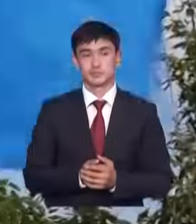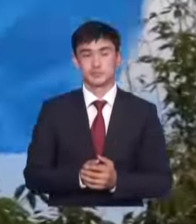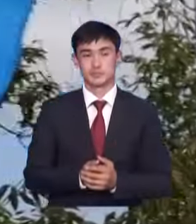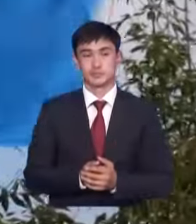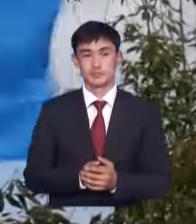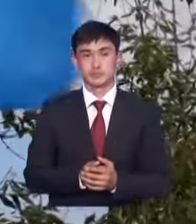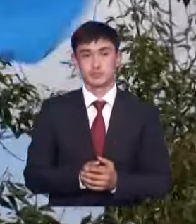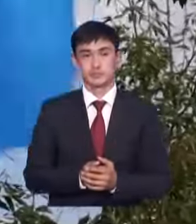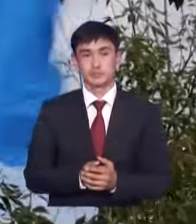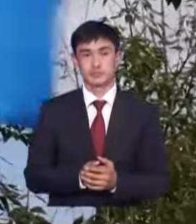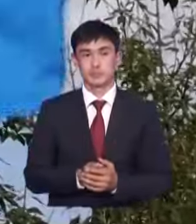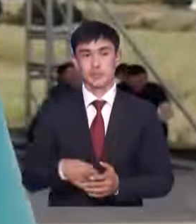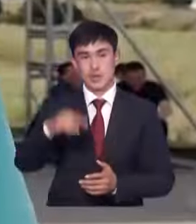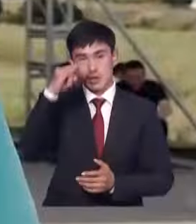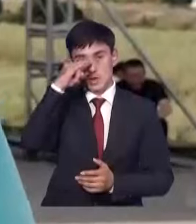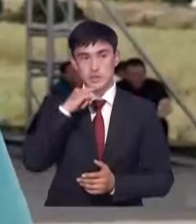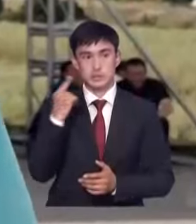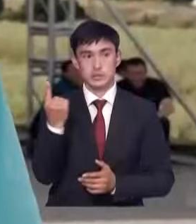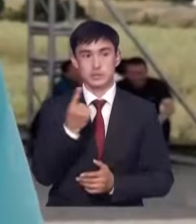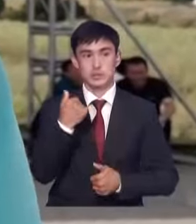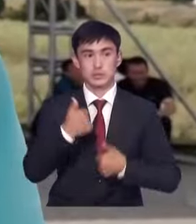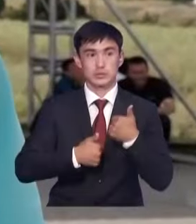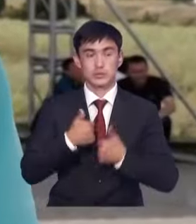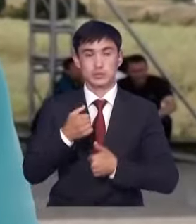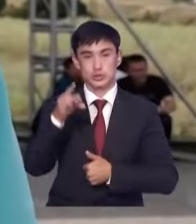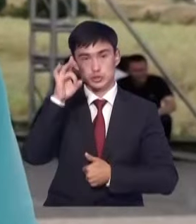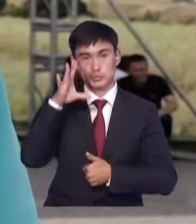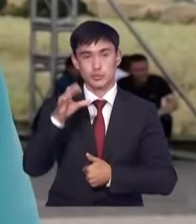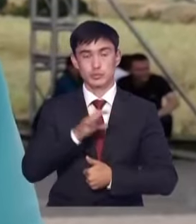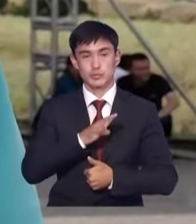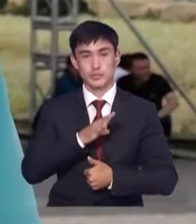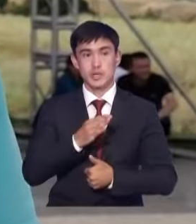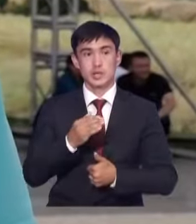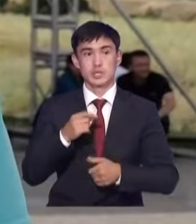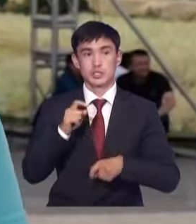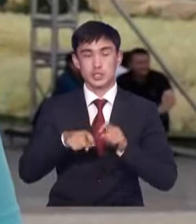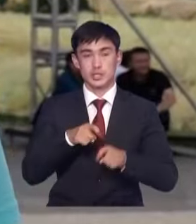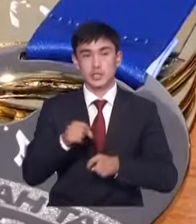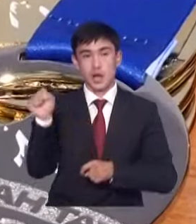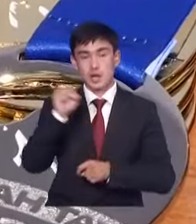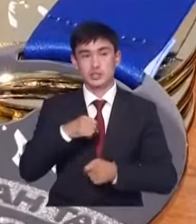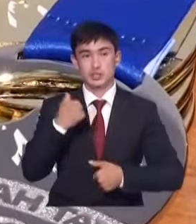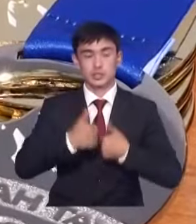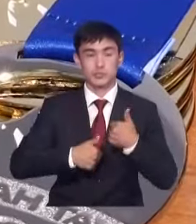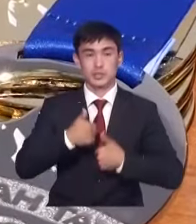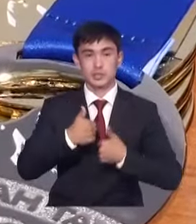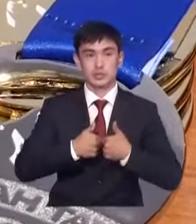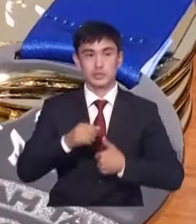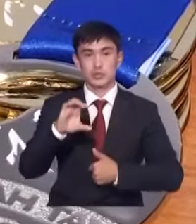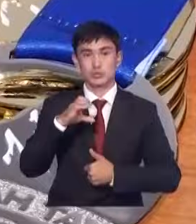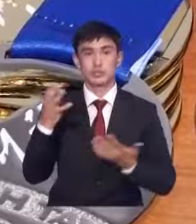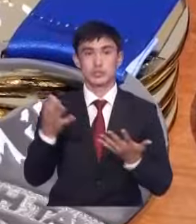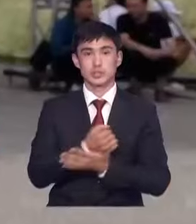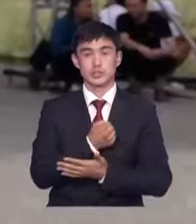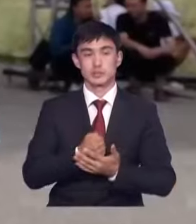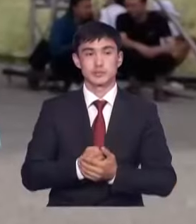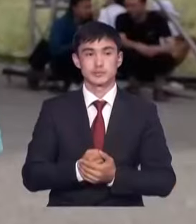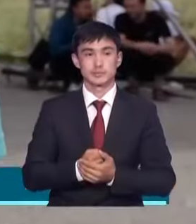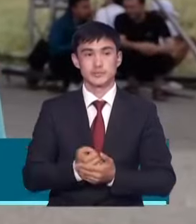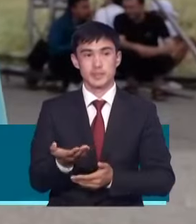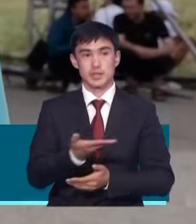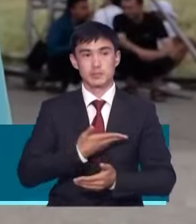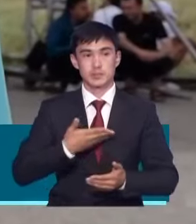қуанасыз. Қазақстанның бірінші дүркін чемпионымын, жеңіл атлетикадан және де Азия чемпионатының күміс жүлдегерімін. Біз